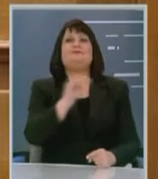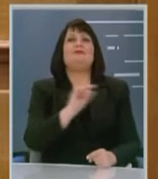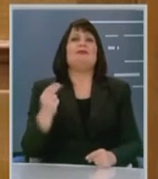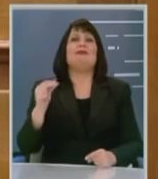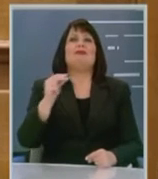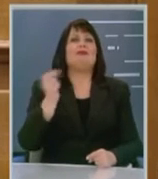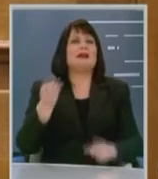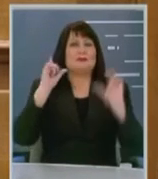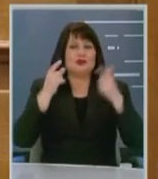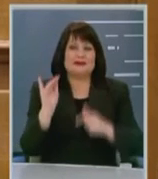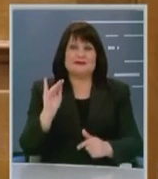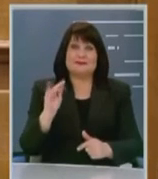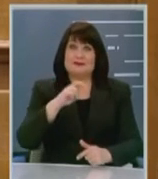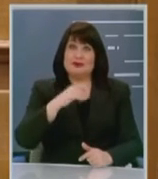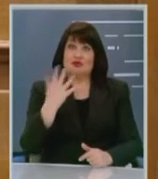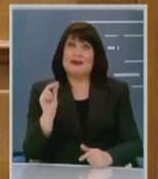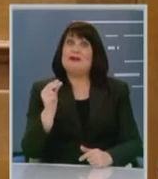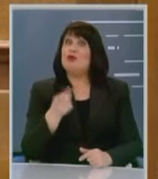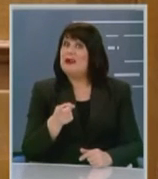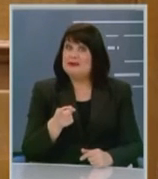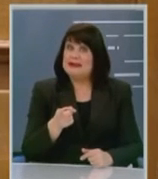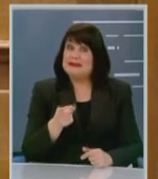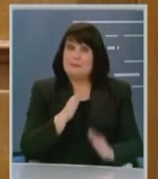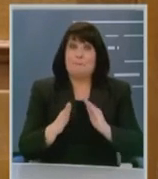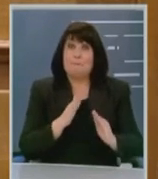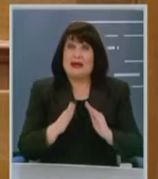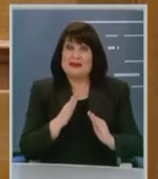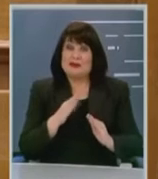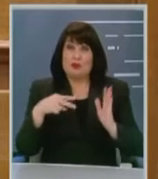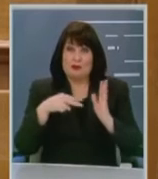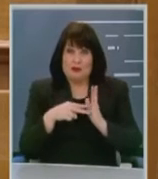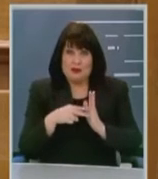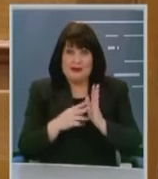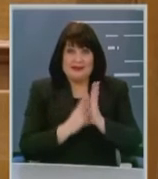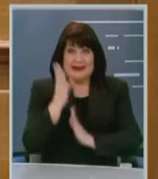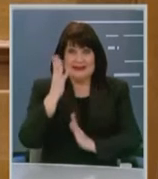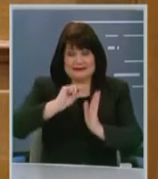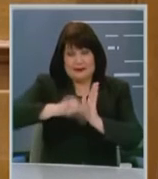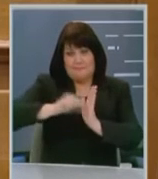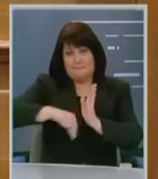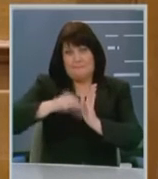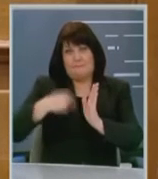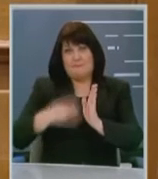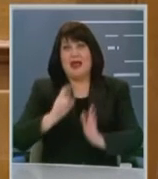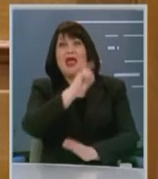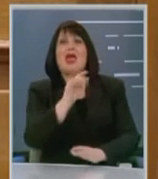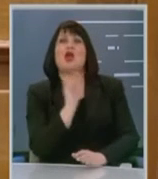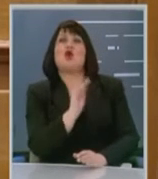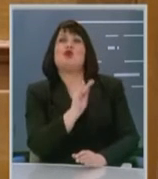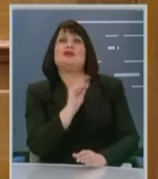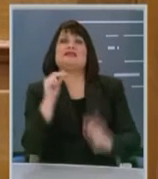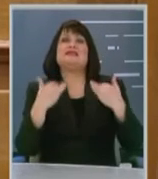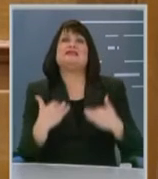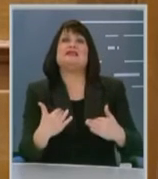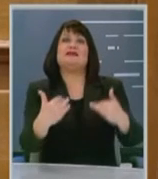Νέας Δημοκρατίας. 25 βουλευτές τον Μάρτιο του 2014 υπέγραψαν ερώτηση στη Βουλή